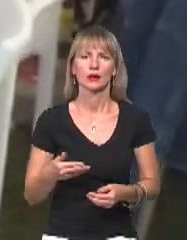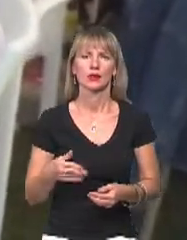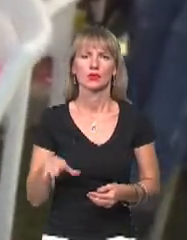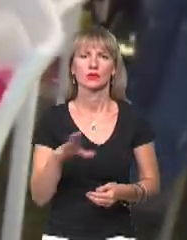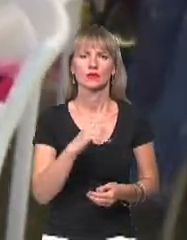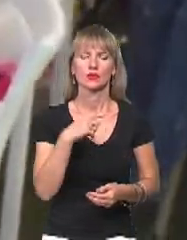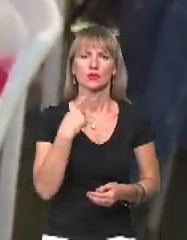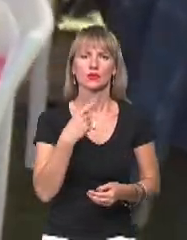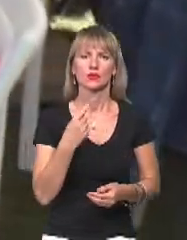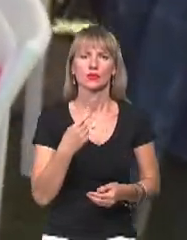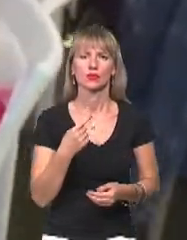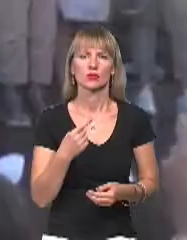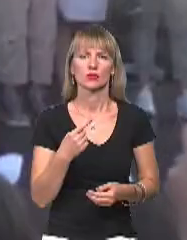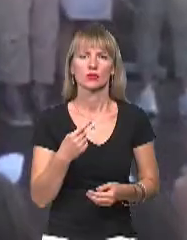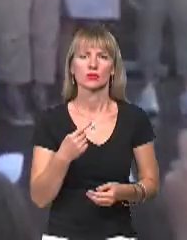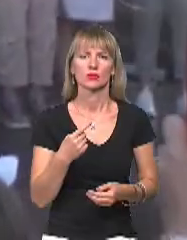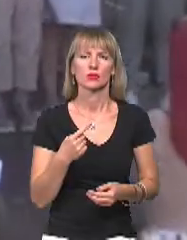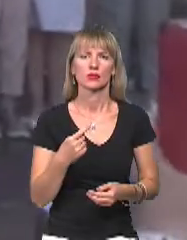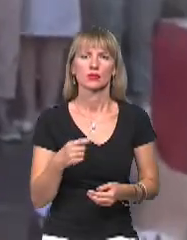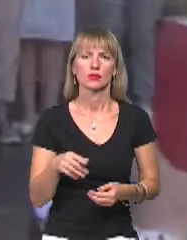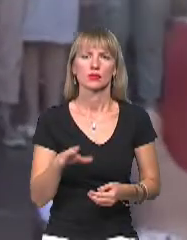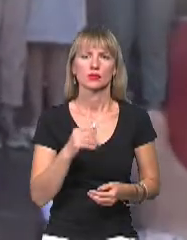говорять, змінюємо всі стереотипи і